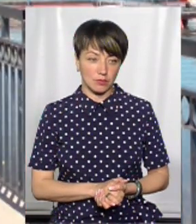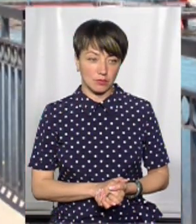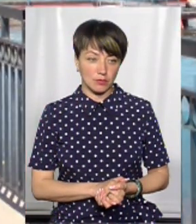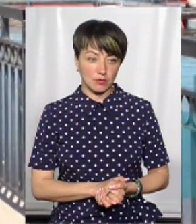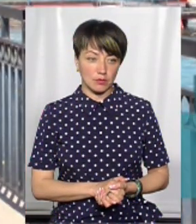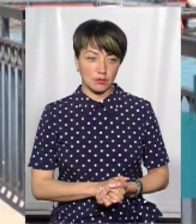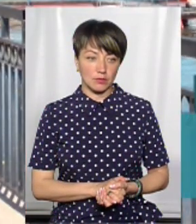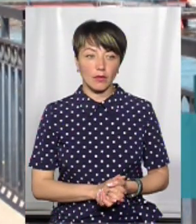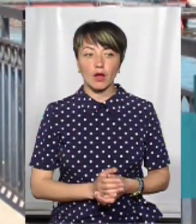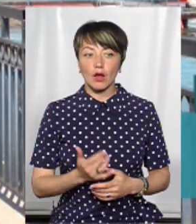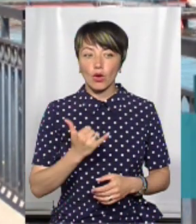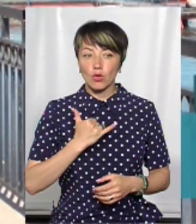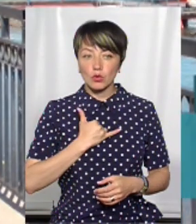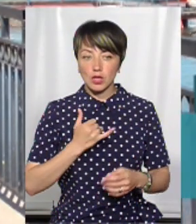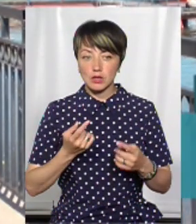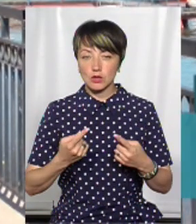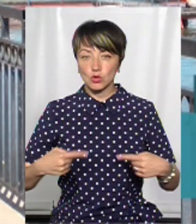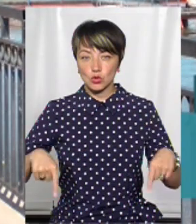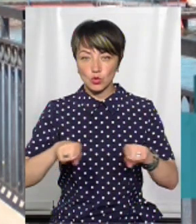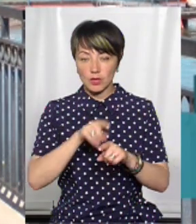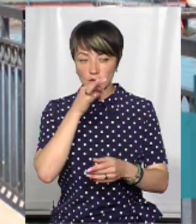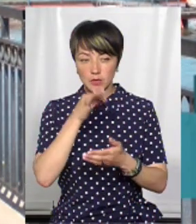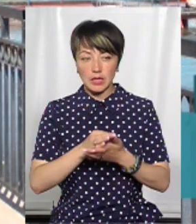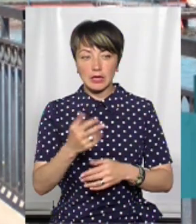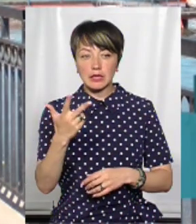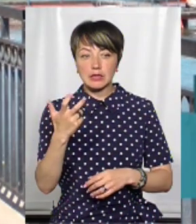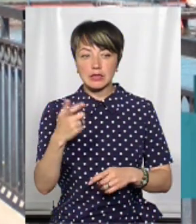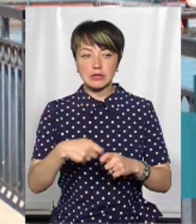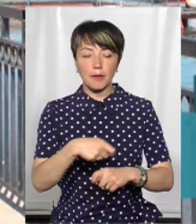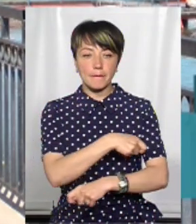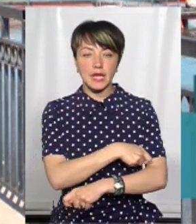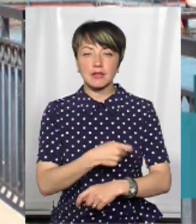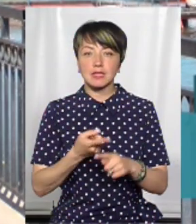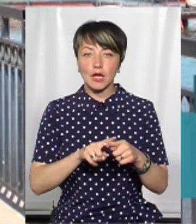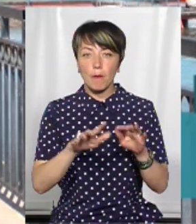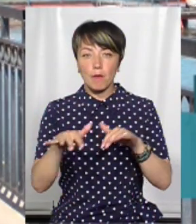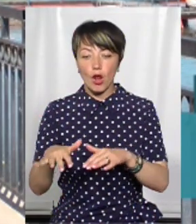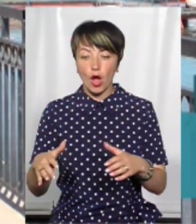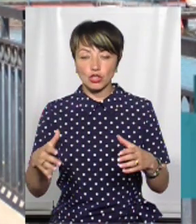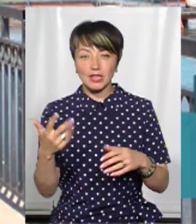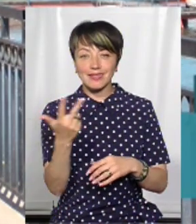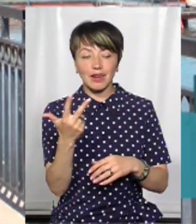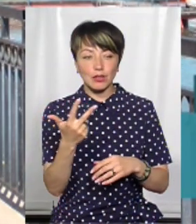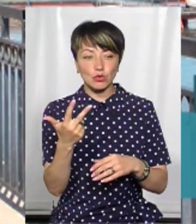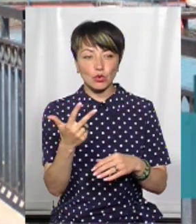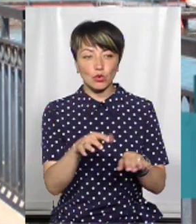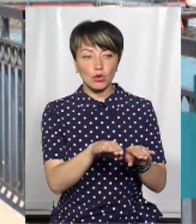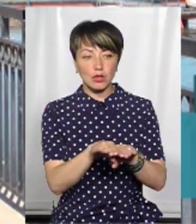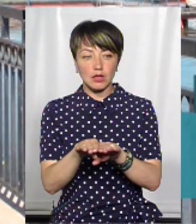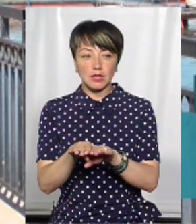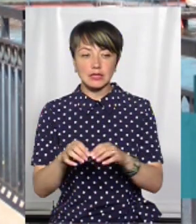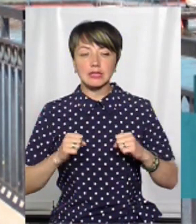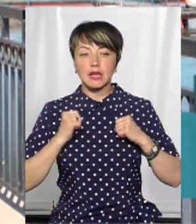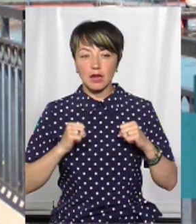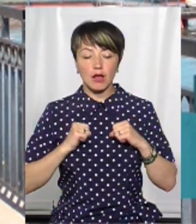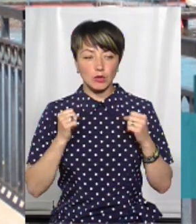У нас зона відповідальності пляжу 300 метрів. Це пляж 3-ї категорії. І ну, стараємося не